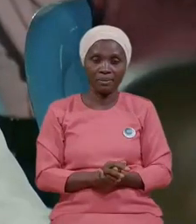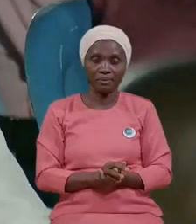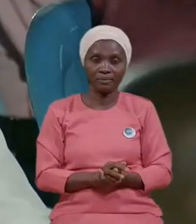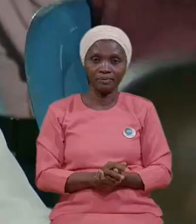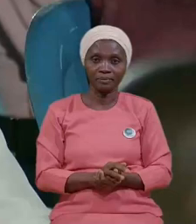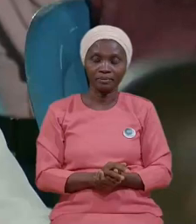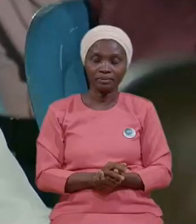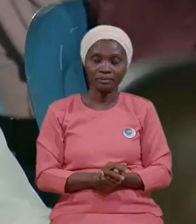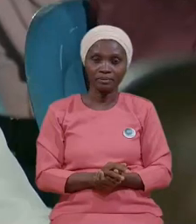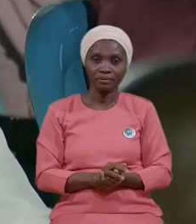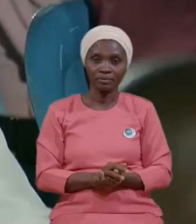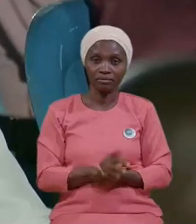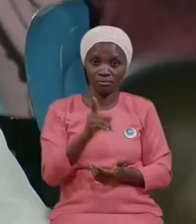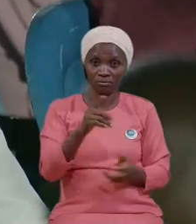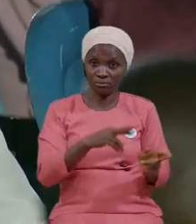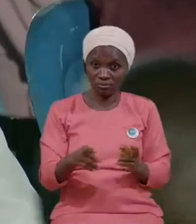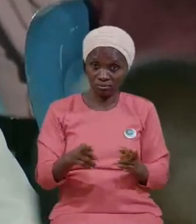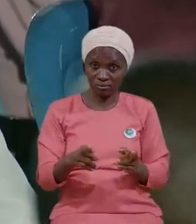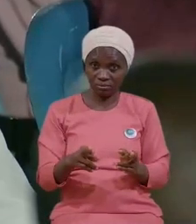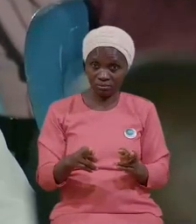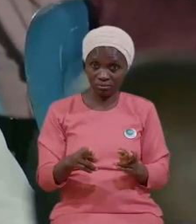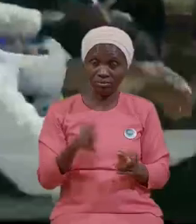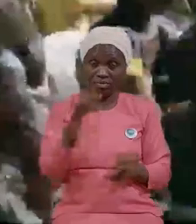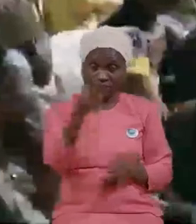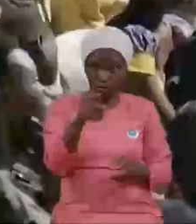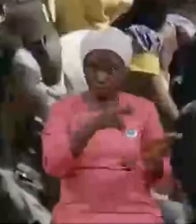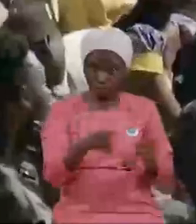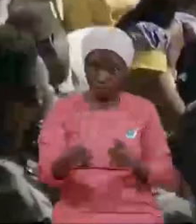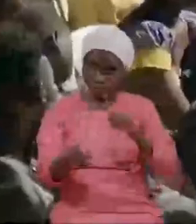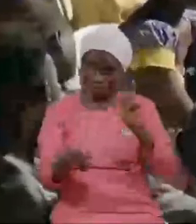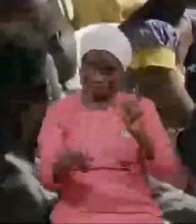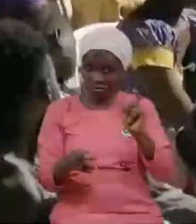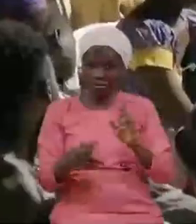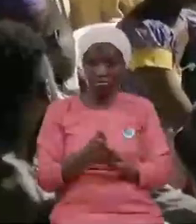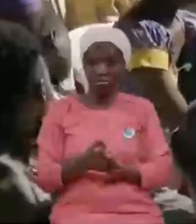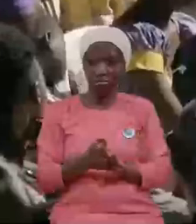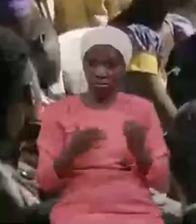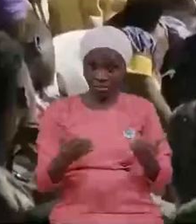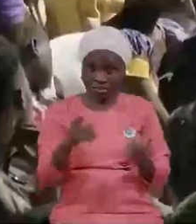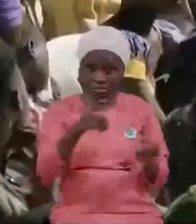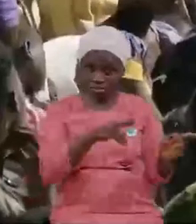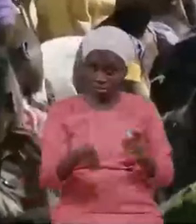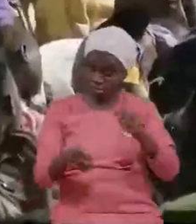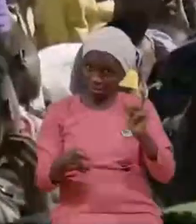Est-ce que tu es prêt? Je dis, est-ce que tu es prêt? Prêt à te repentir?